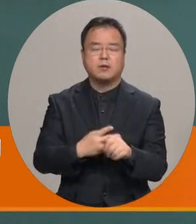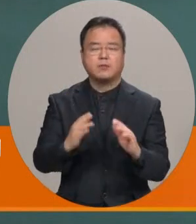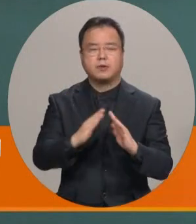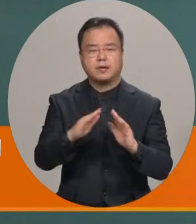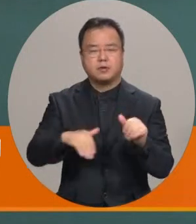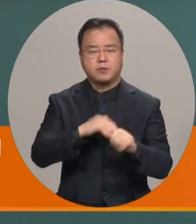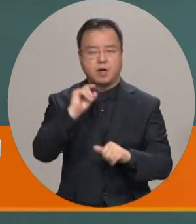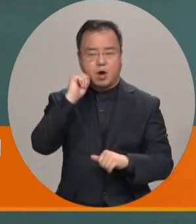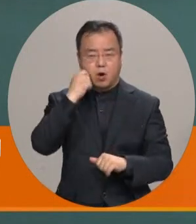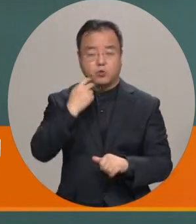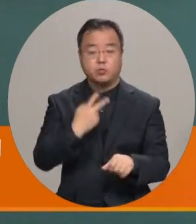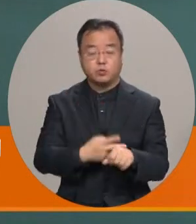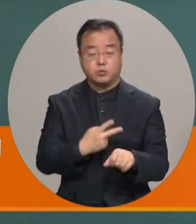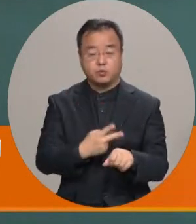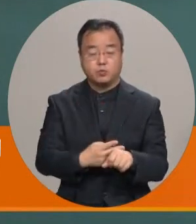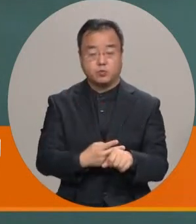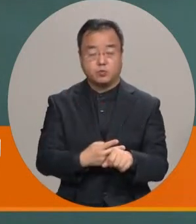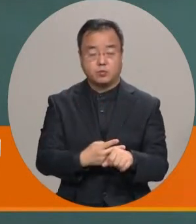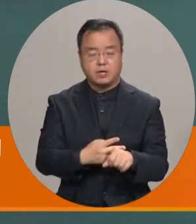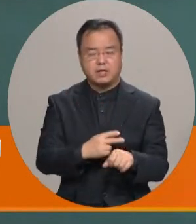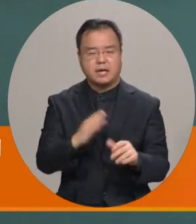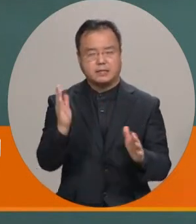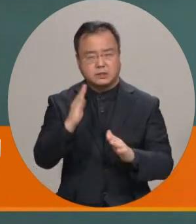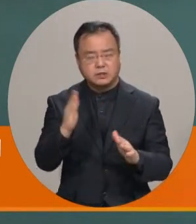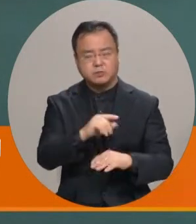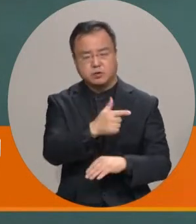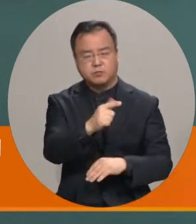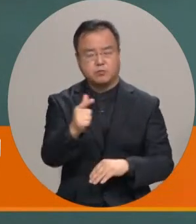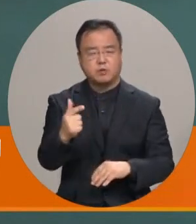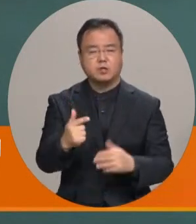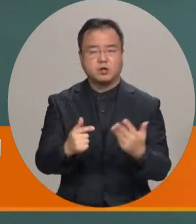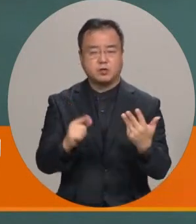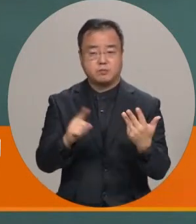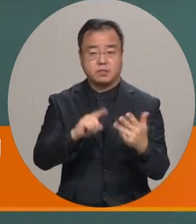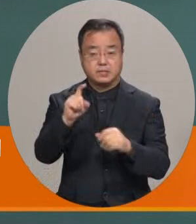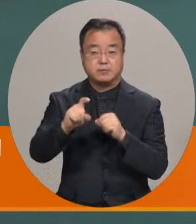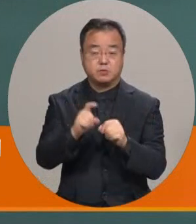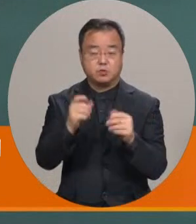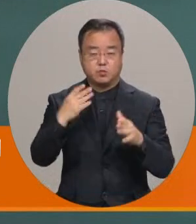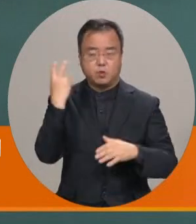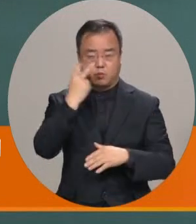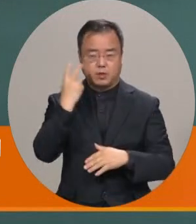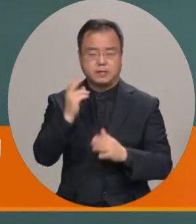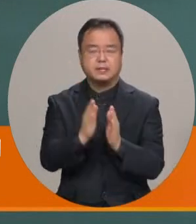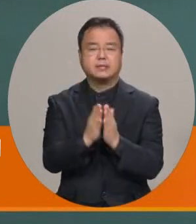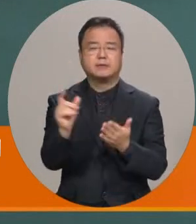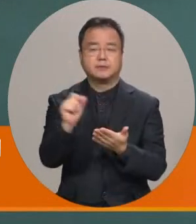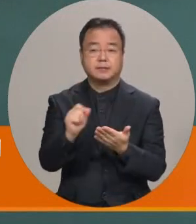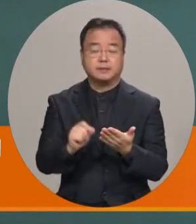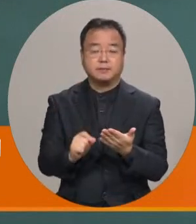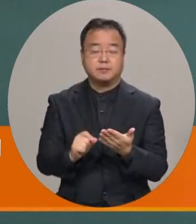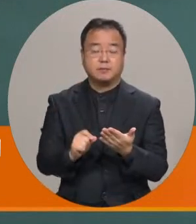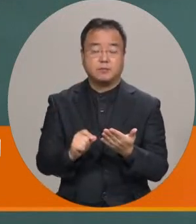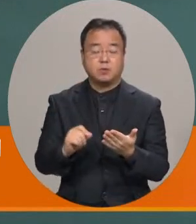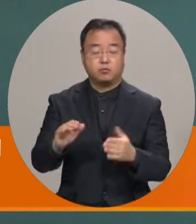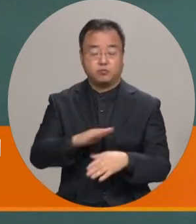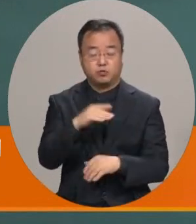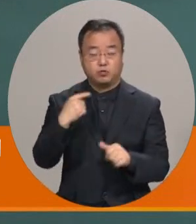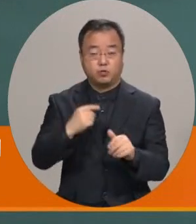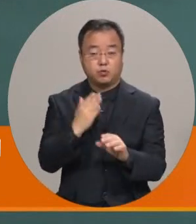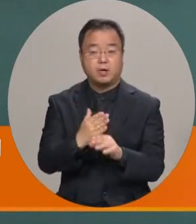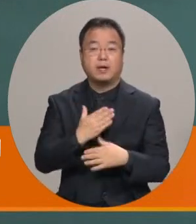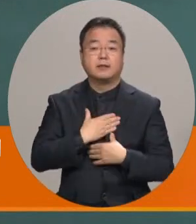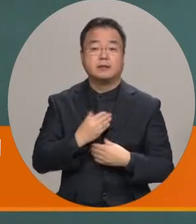청소년 8명을 10년 동안 관찰해서 그 결과를 책으로 펴냈습니다. 우리 교육에 어떤 안전망이 필요한지도